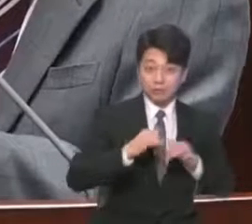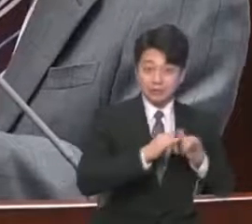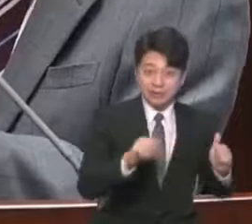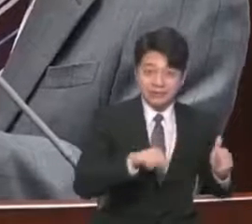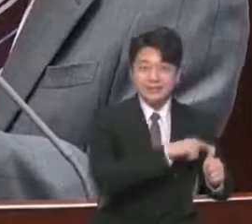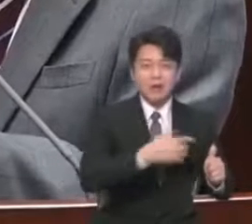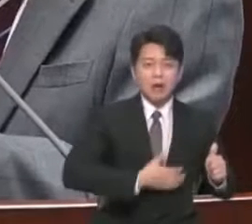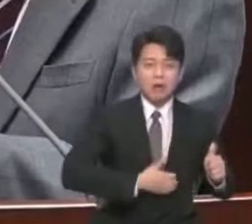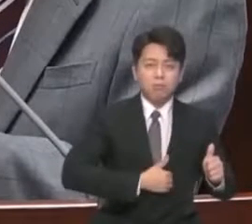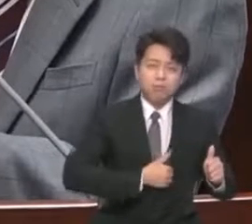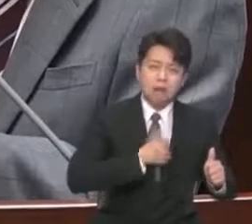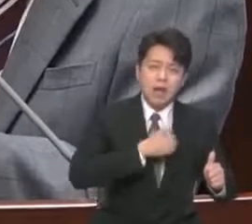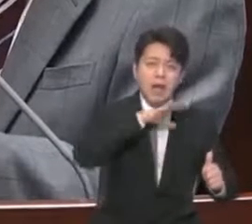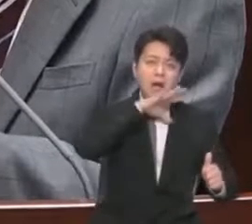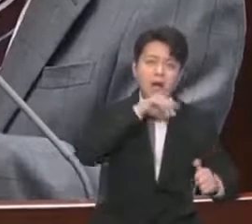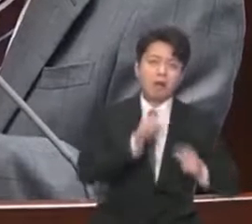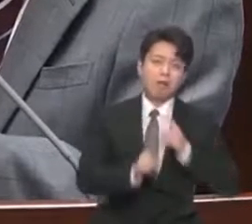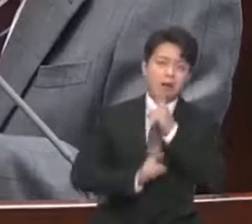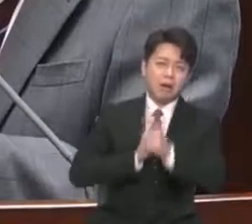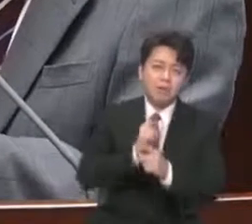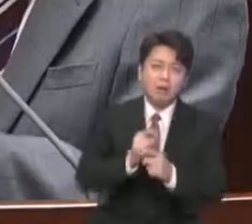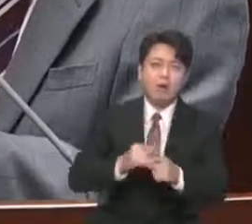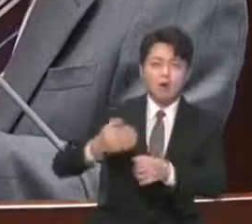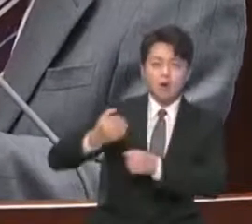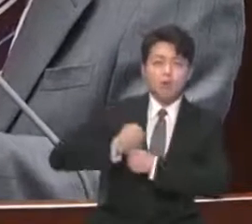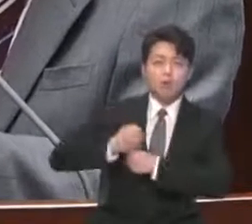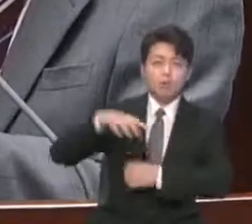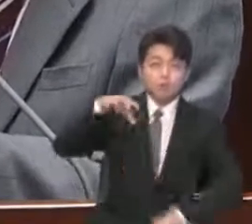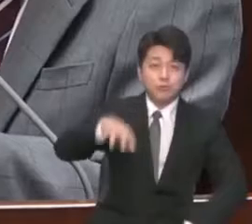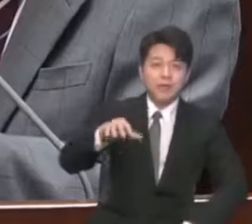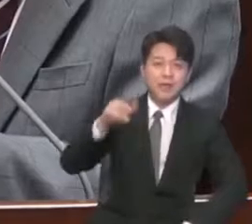달고 전화하고 청와대 게시판 올리고